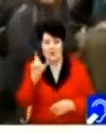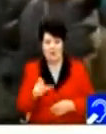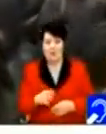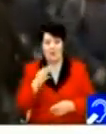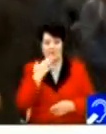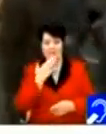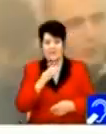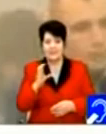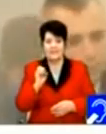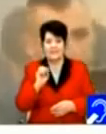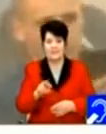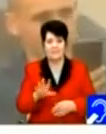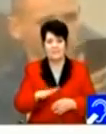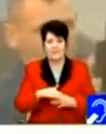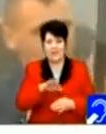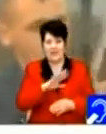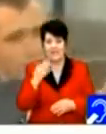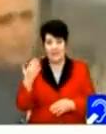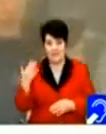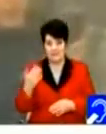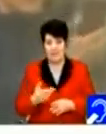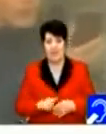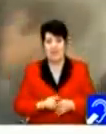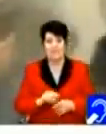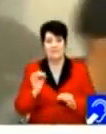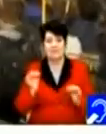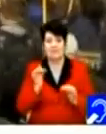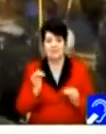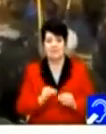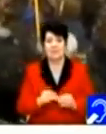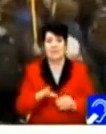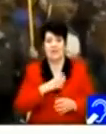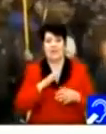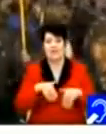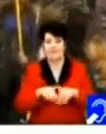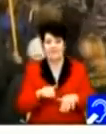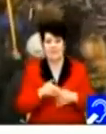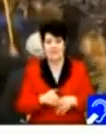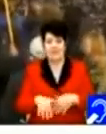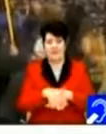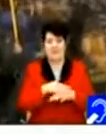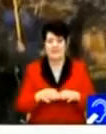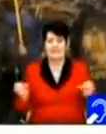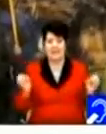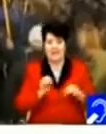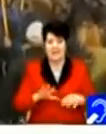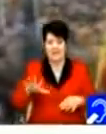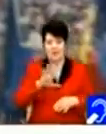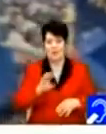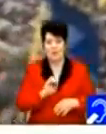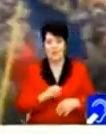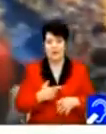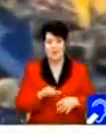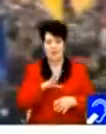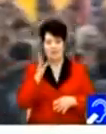de Extremă Dreapta. Mulți demonstrați au aprins torțe și fumigene. Marșul s-a încheiat în Piața Europeană, celebrul Euromaidan, unde au avut